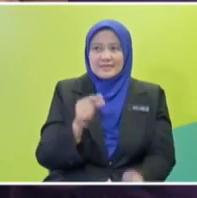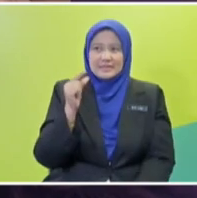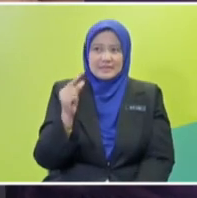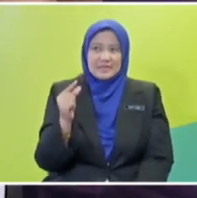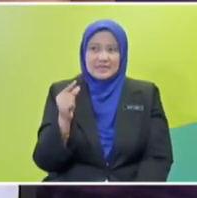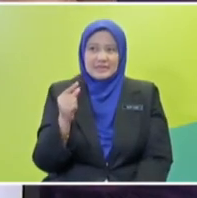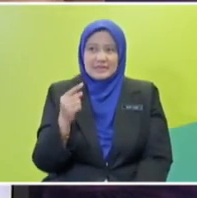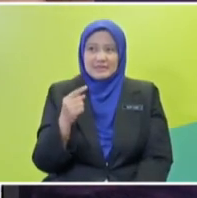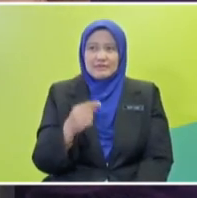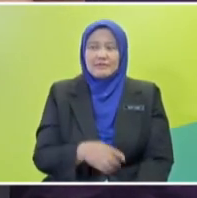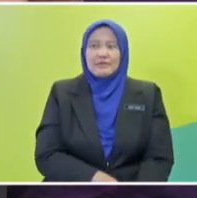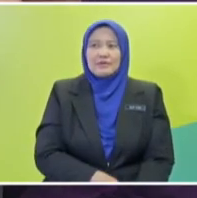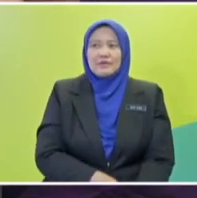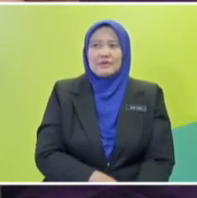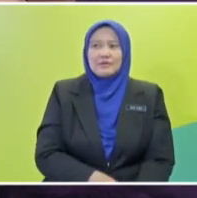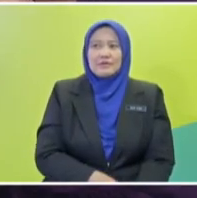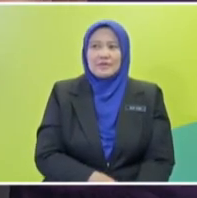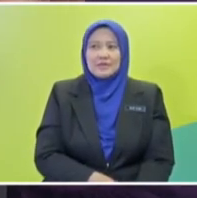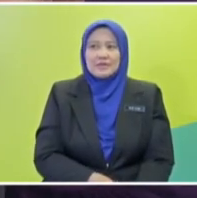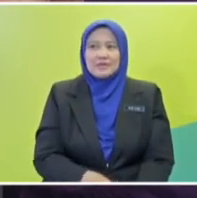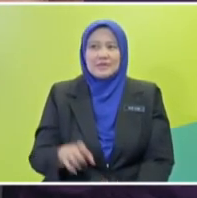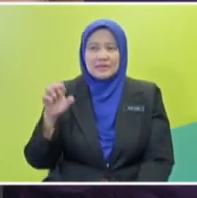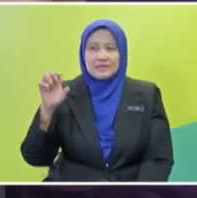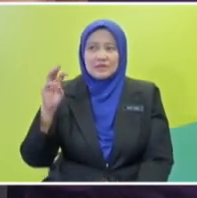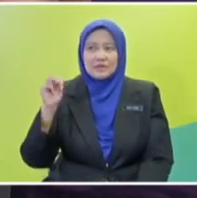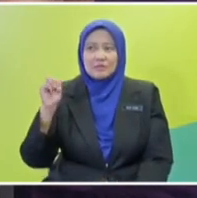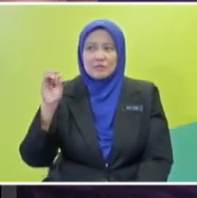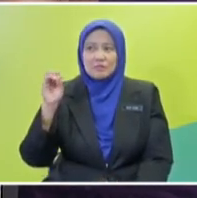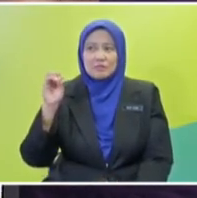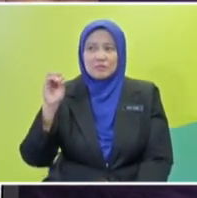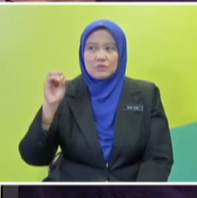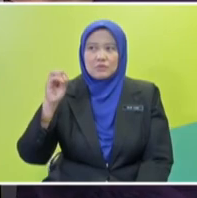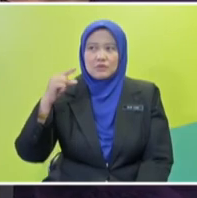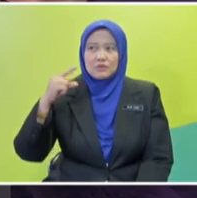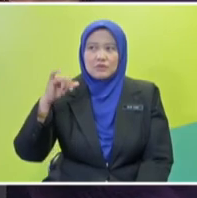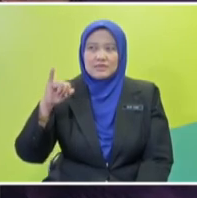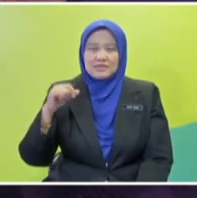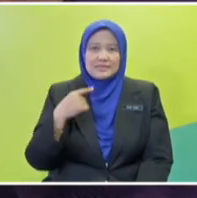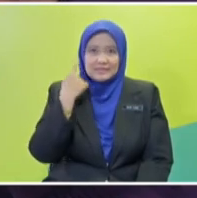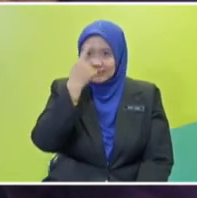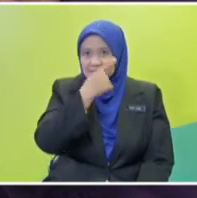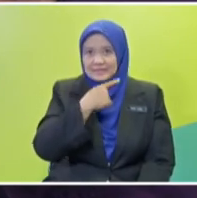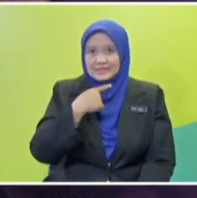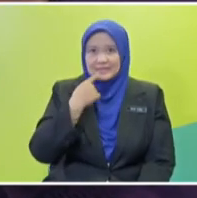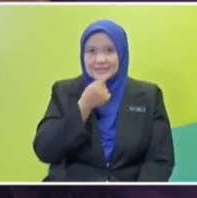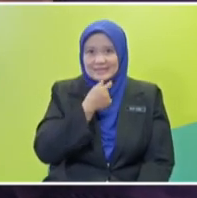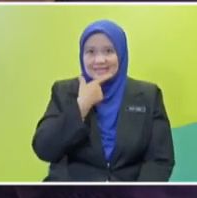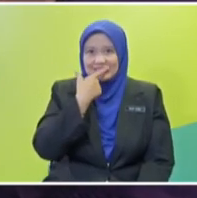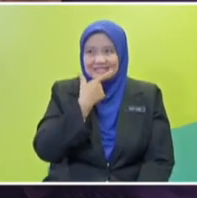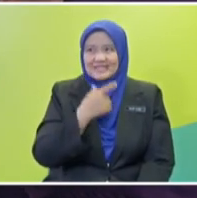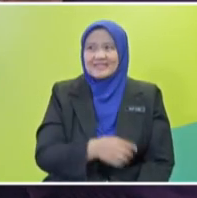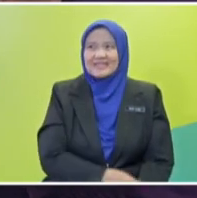orang kata emoji di situ ya emosi pada kita punya hasil produksi Ibu memang